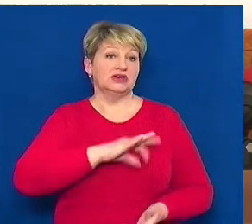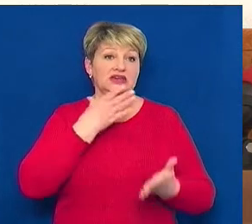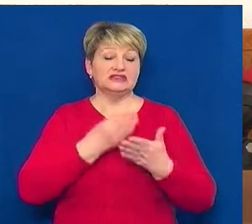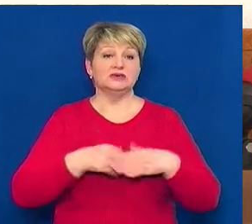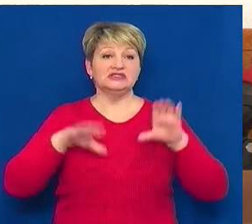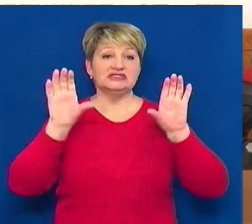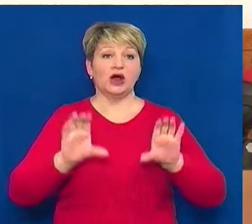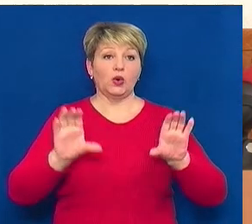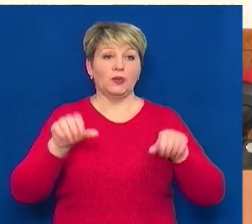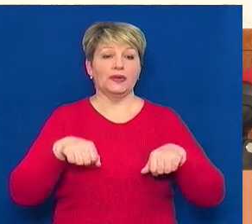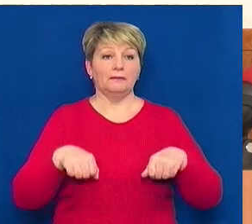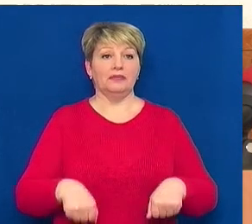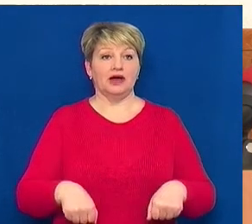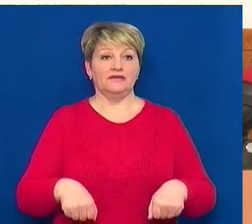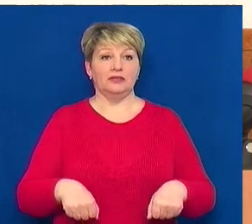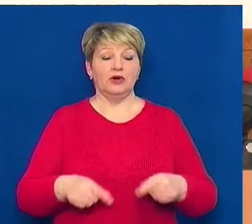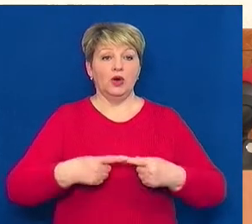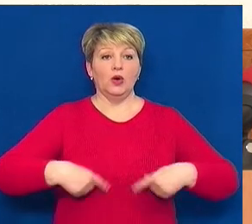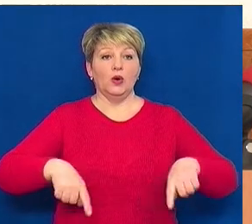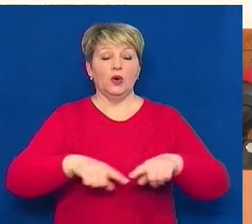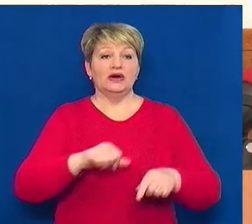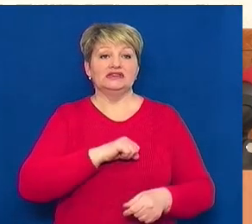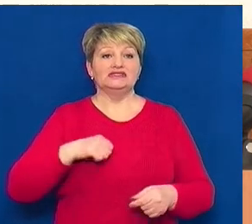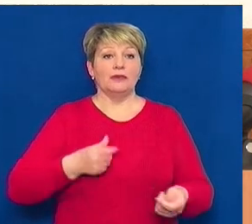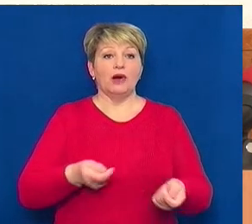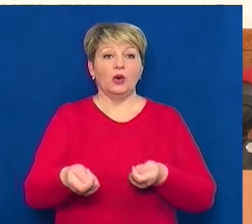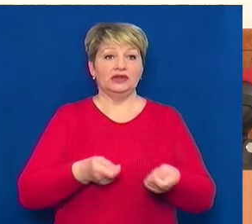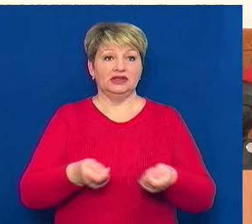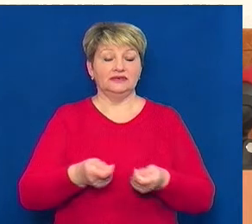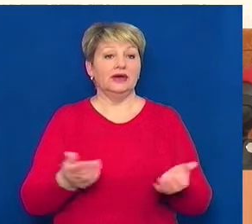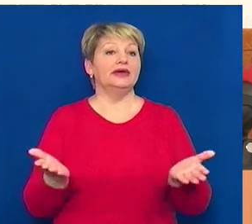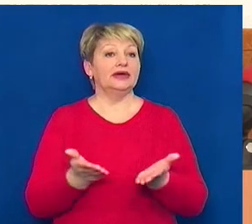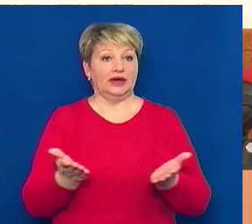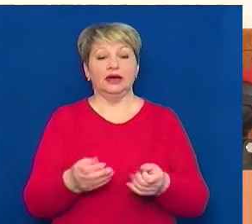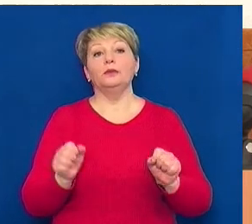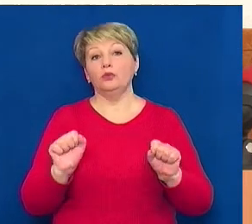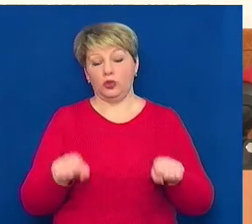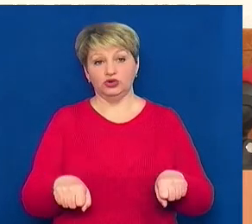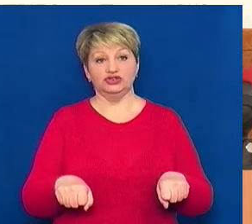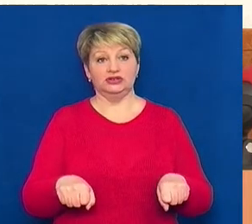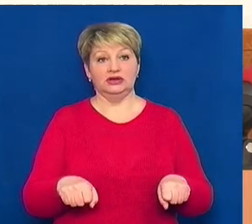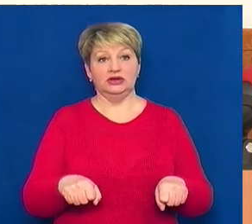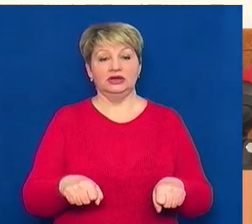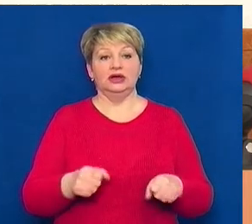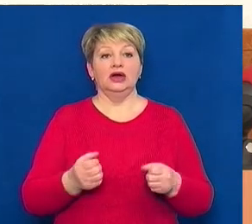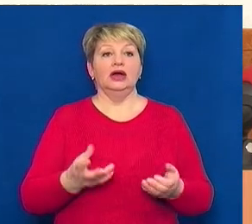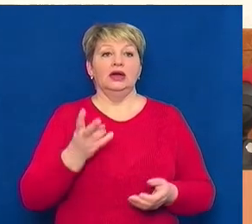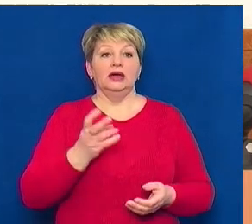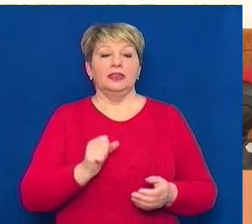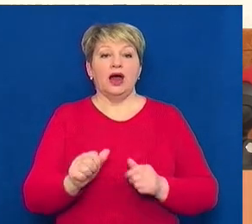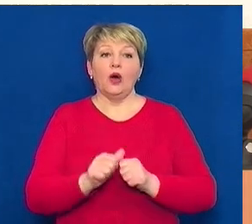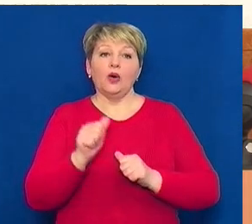законним правом органу місцевого самоврядування, який може на окремо взятій